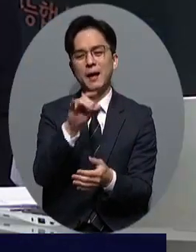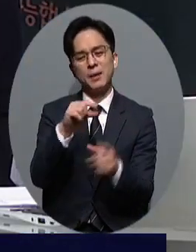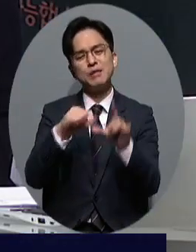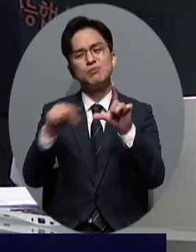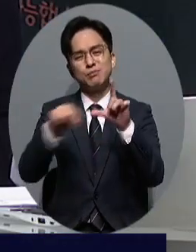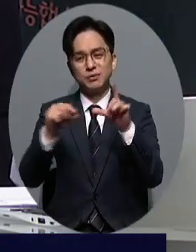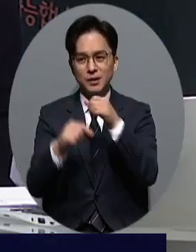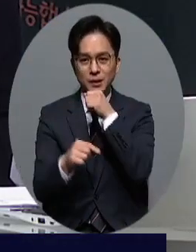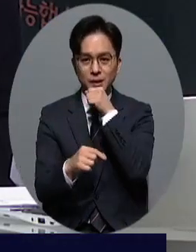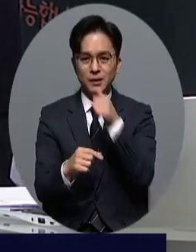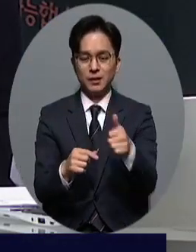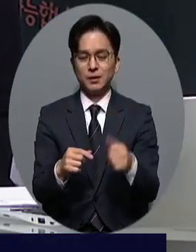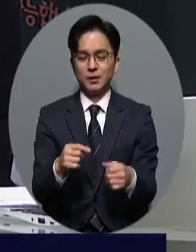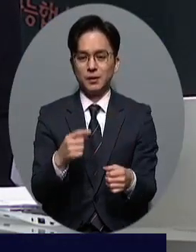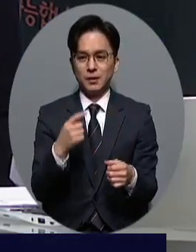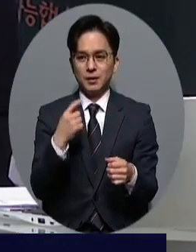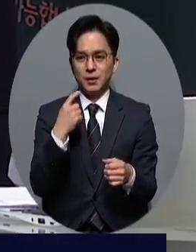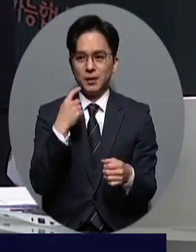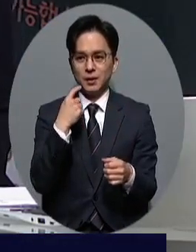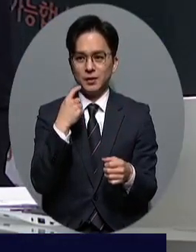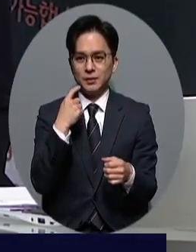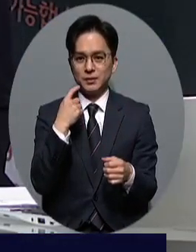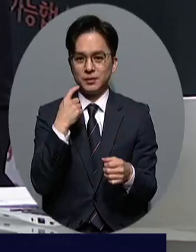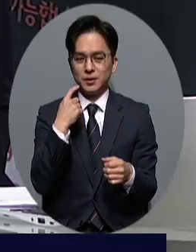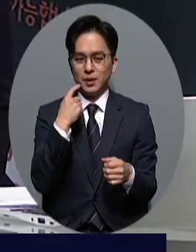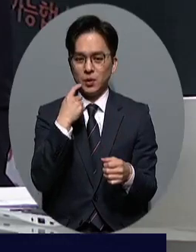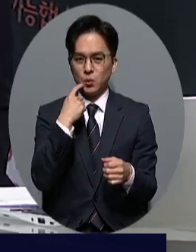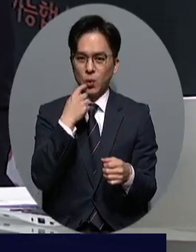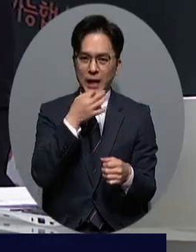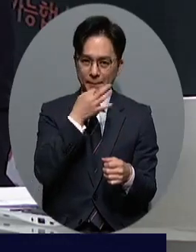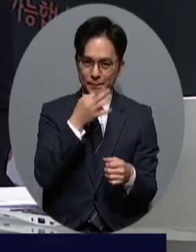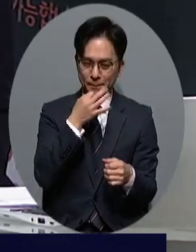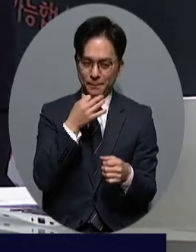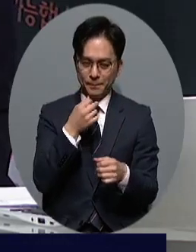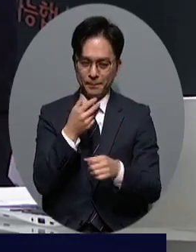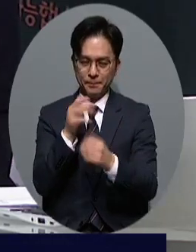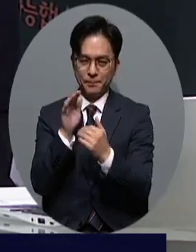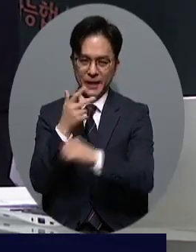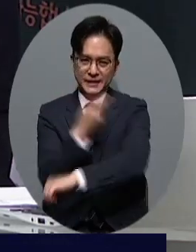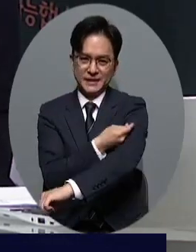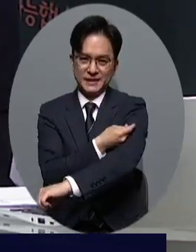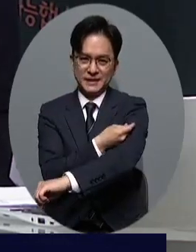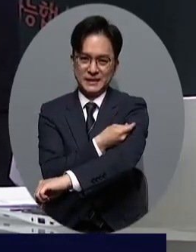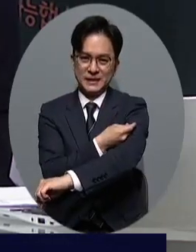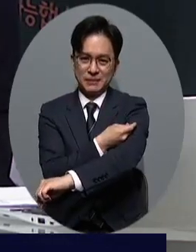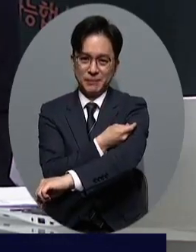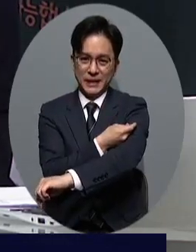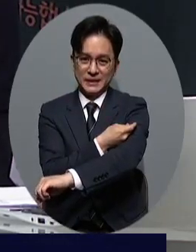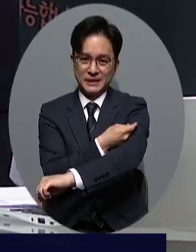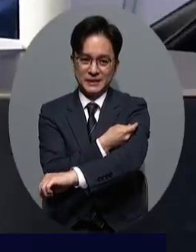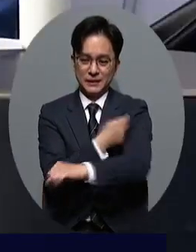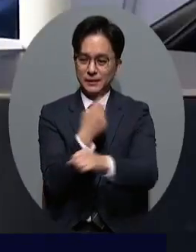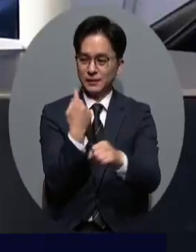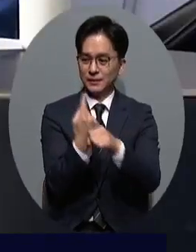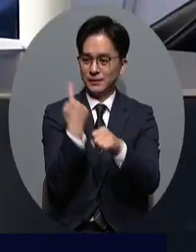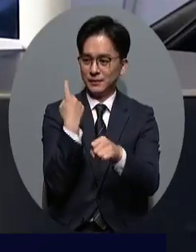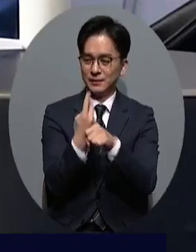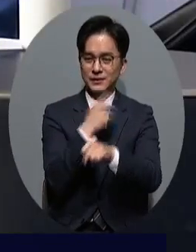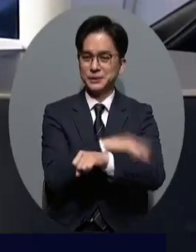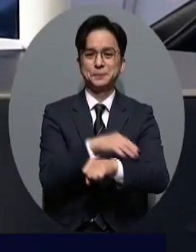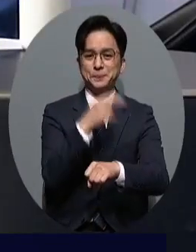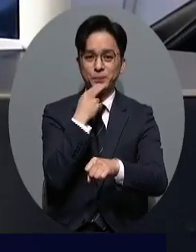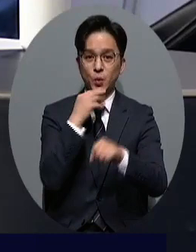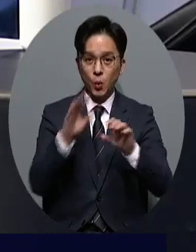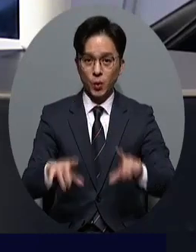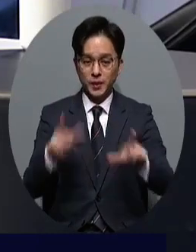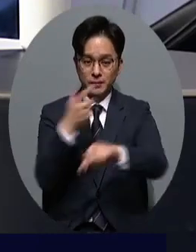그 코로나 백신을 맞느라고 독감 백신 안 맞는 분들이 많았거든요. 그런데 네. 이제 올해 들어서 물론 뭐 그 취약층은